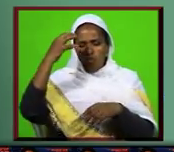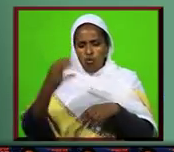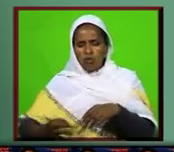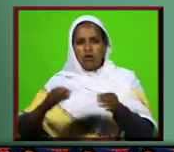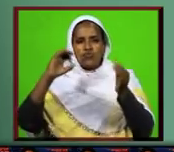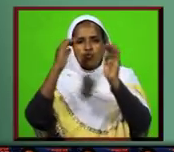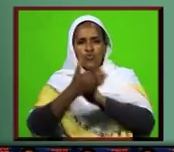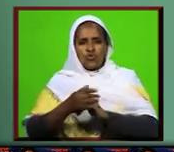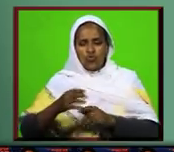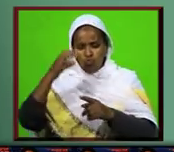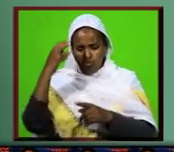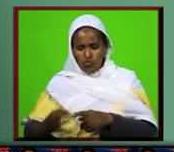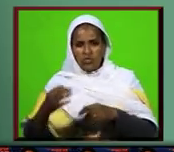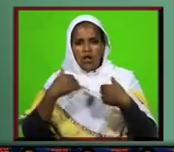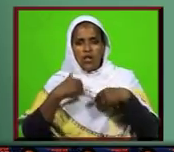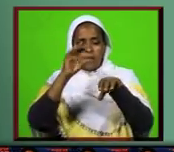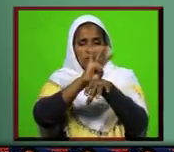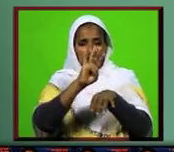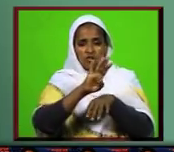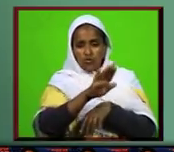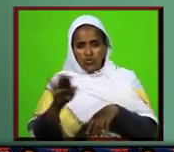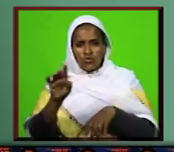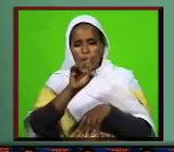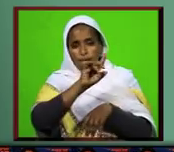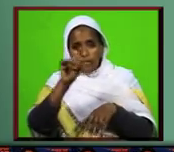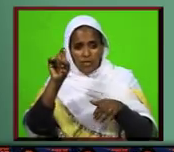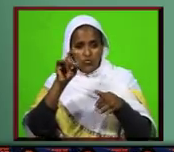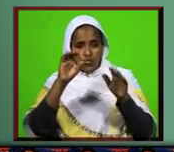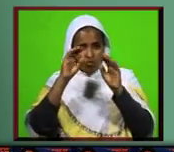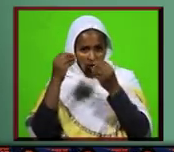የሆኑ ቁርጥ ያለ የቤተክርስቲያን ልጆች